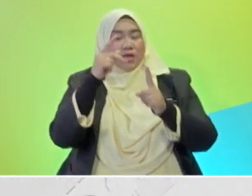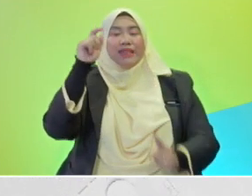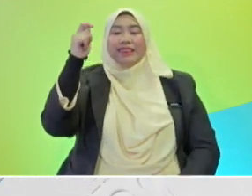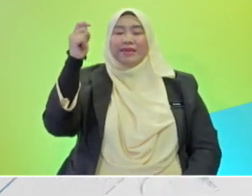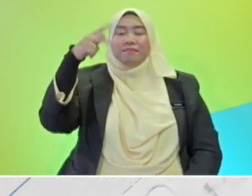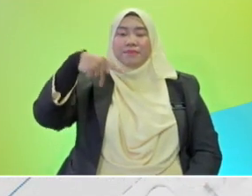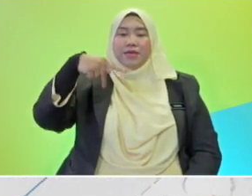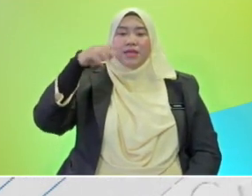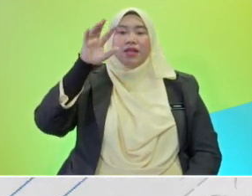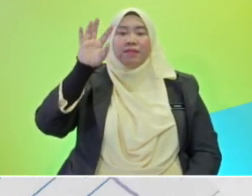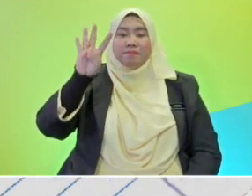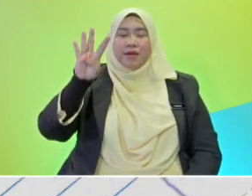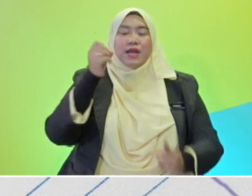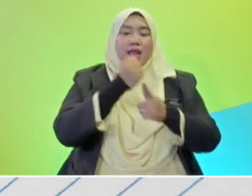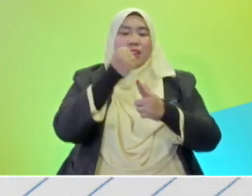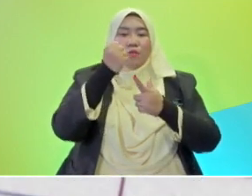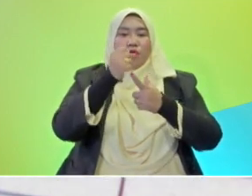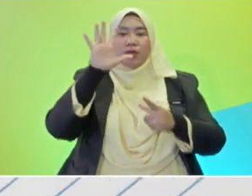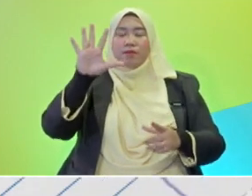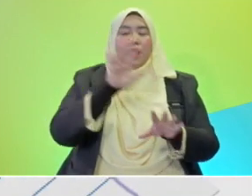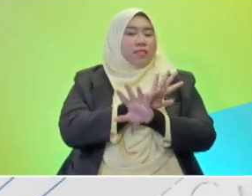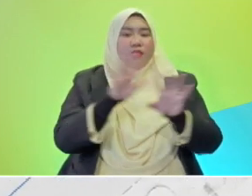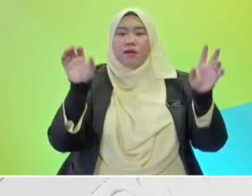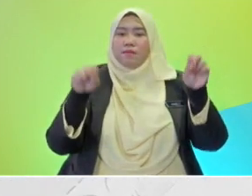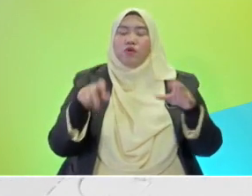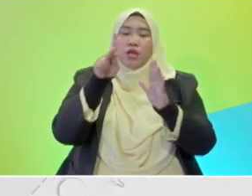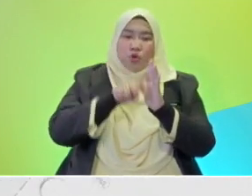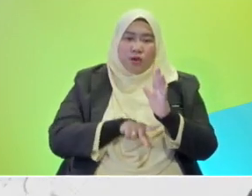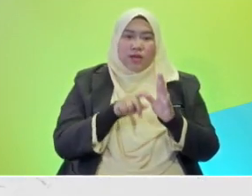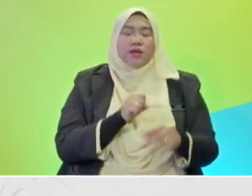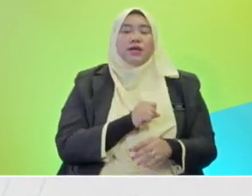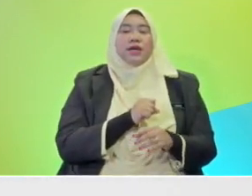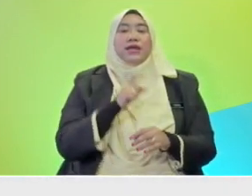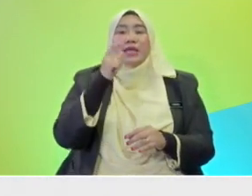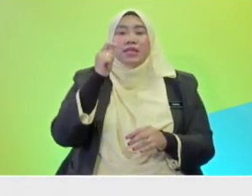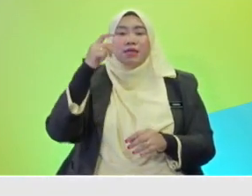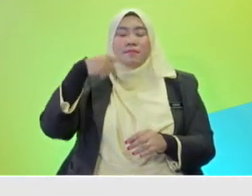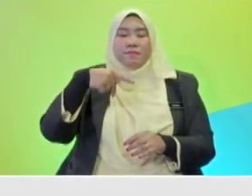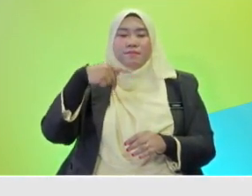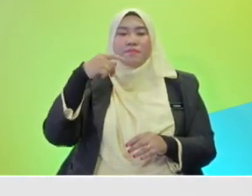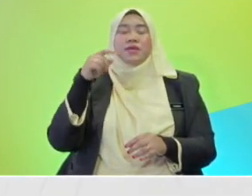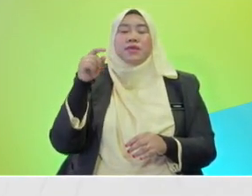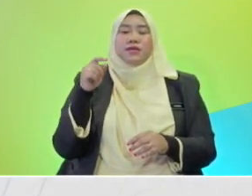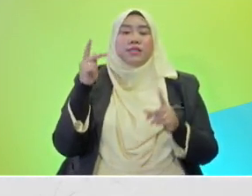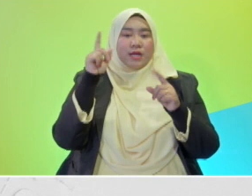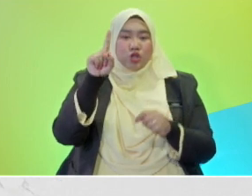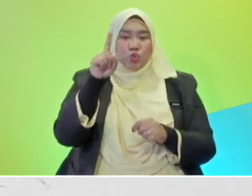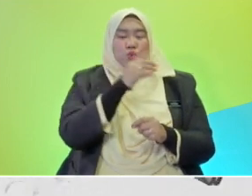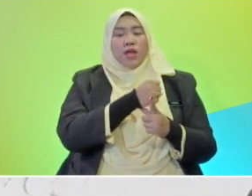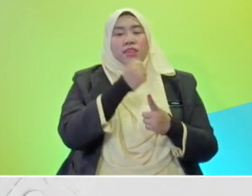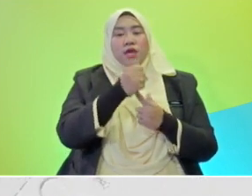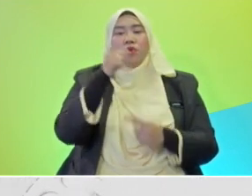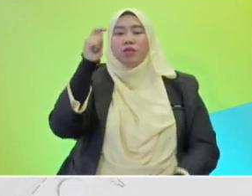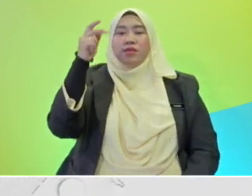TV5 dan kita tidak boleh kurangkan TV kepada TV 1 jelas cek gue perubahan